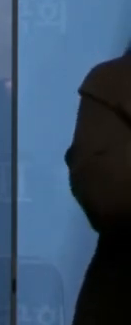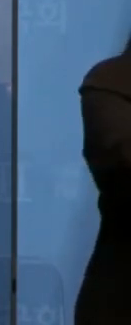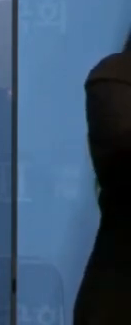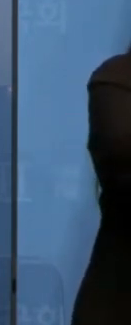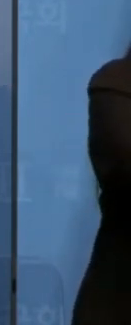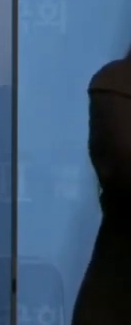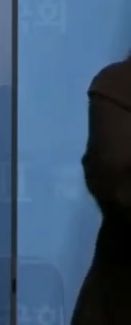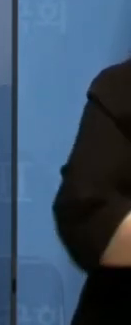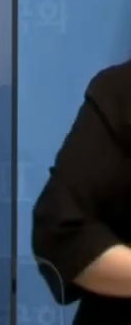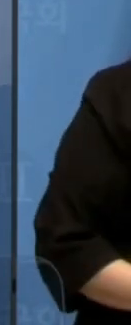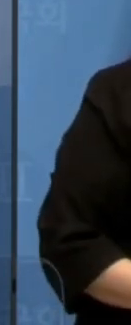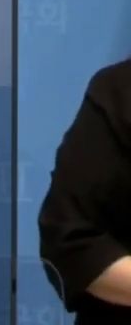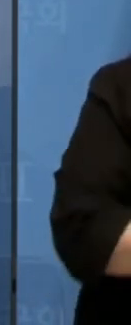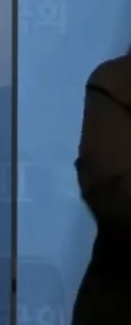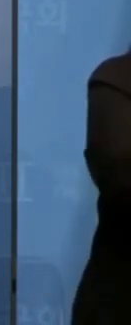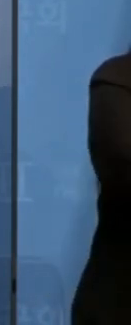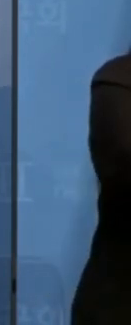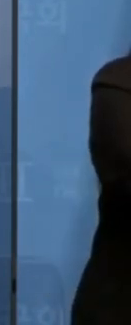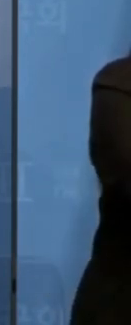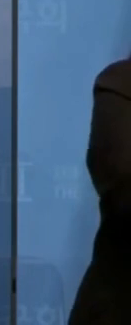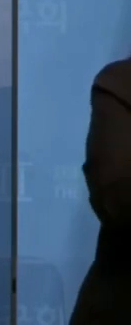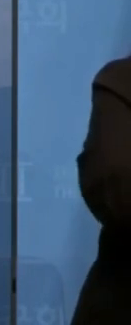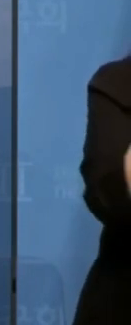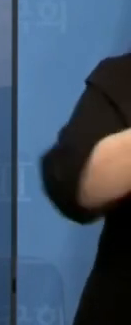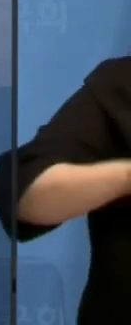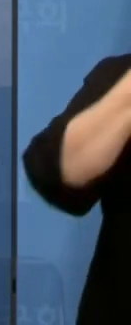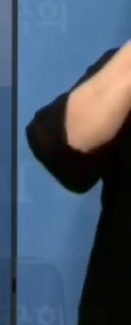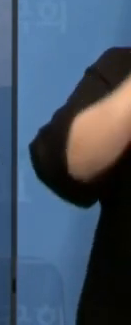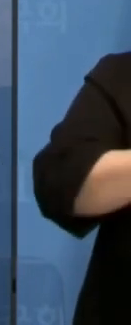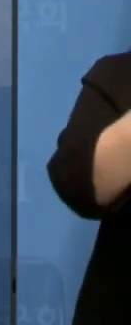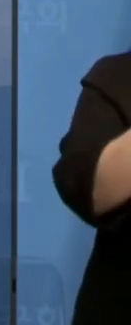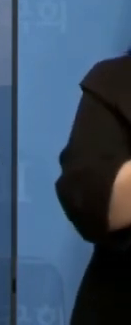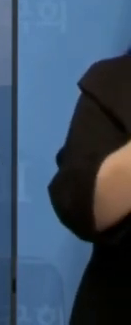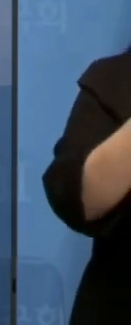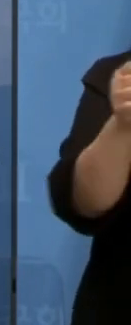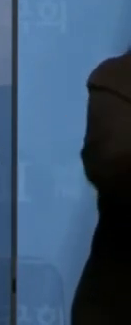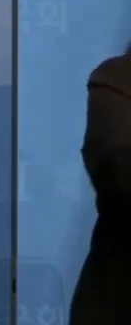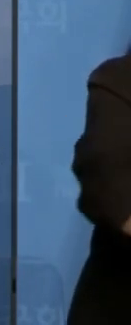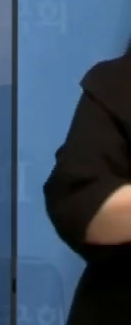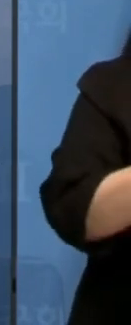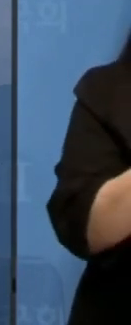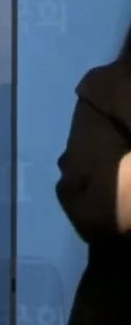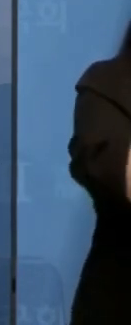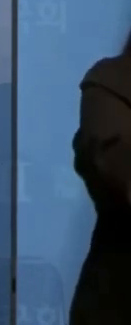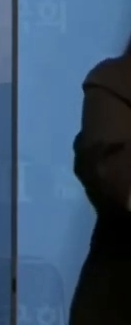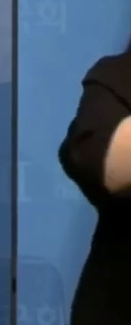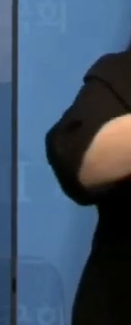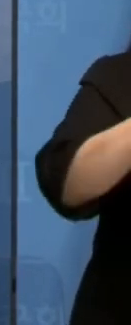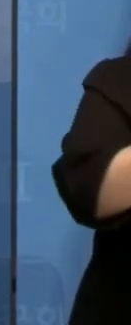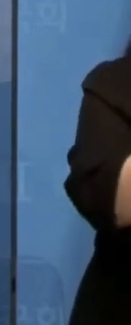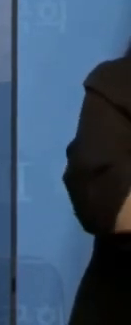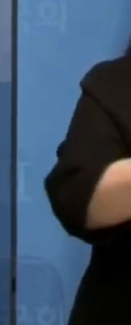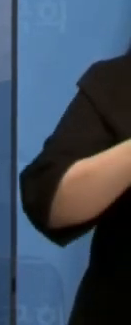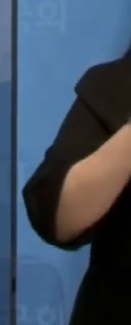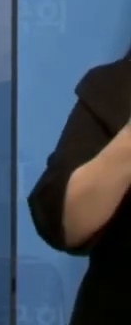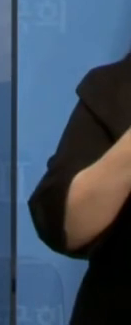합니다. 협회는 위법 행위가 의심될 시 금융위원회에 즉시 보고하여 조치를 취할 수 있도록